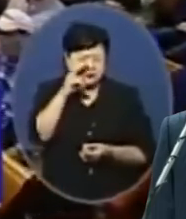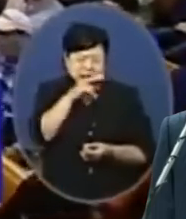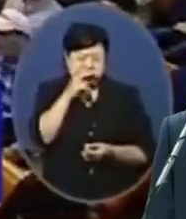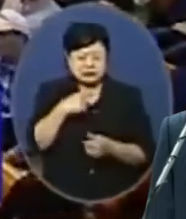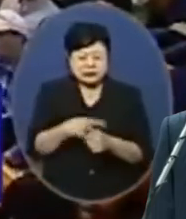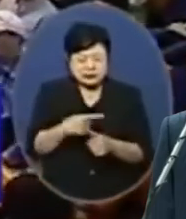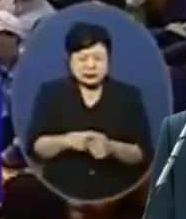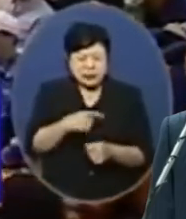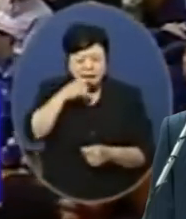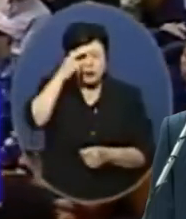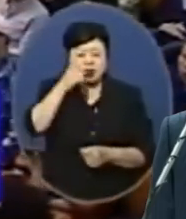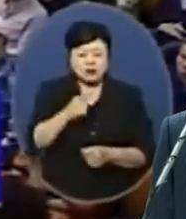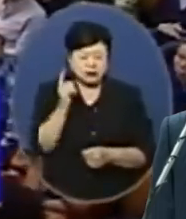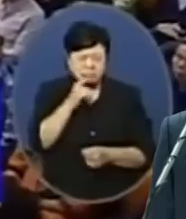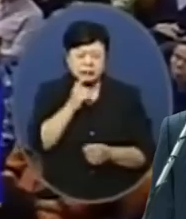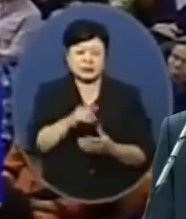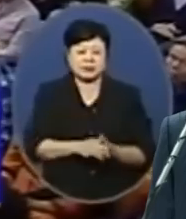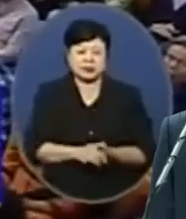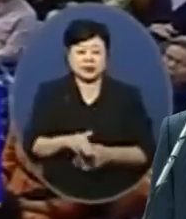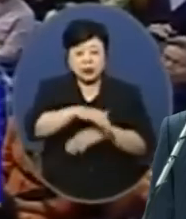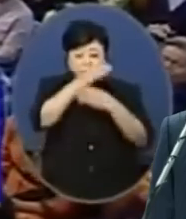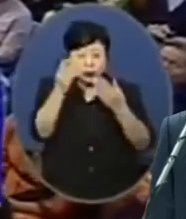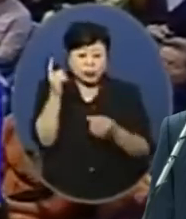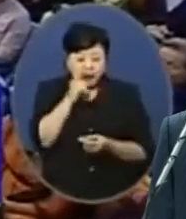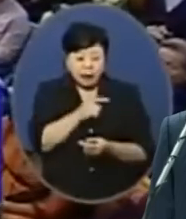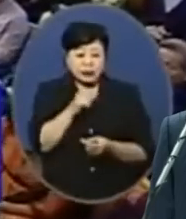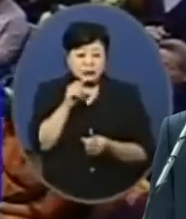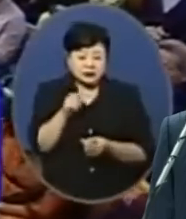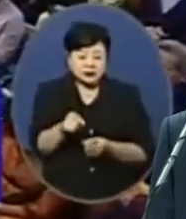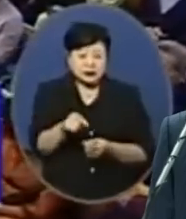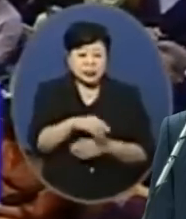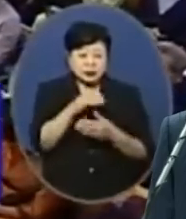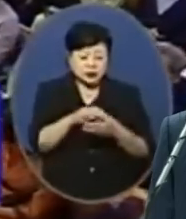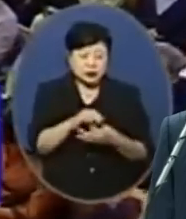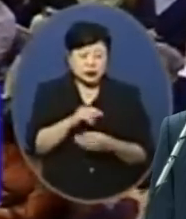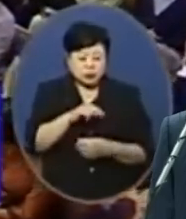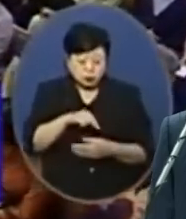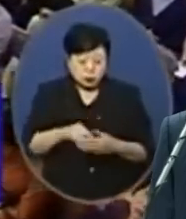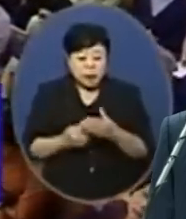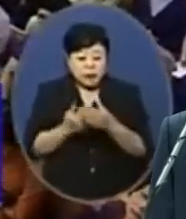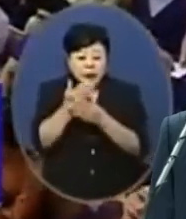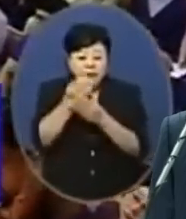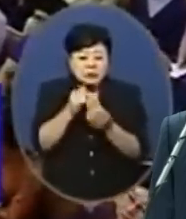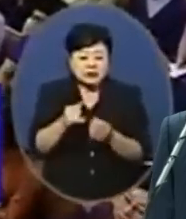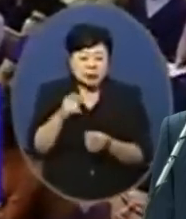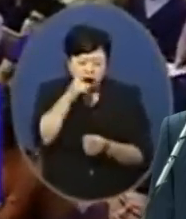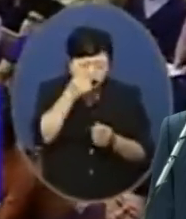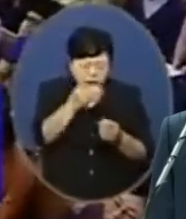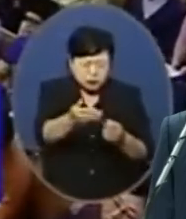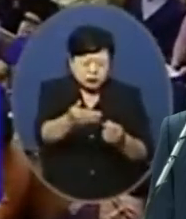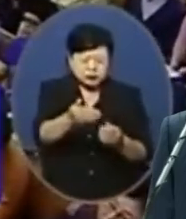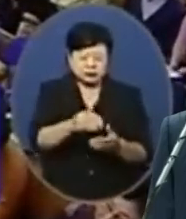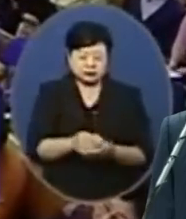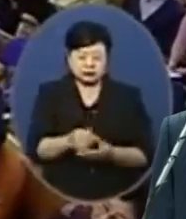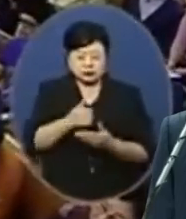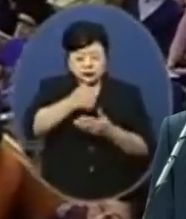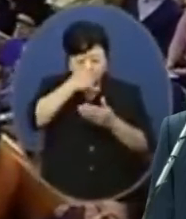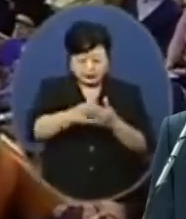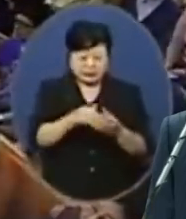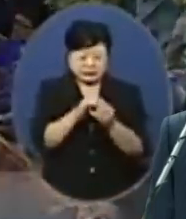비방과 교만과 우매함이니 이 모든 악한 것들이 다 속에서 나와서 사람을 더럽히느니라. 타락한